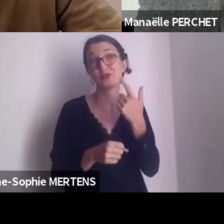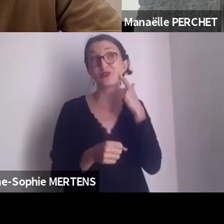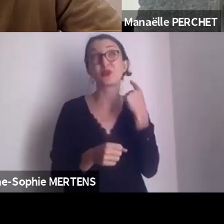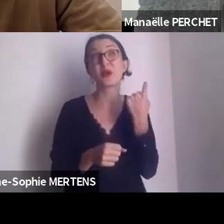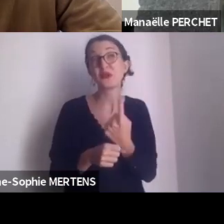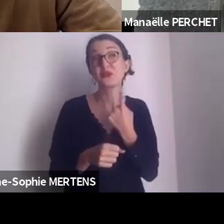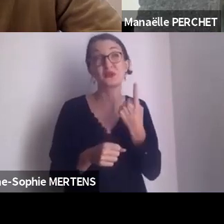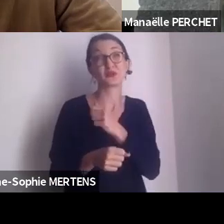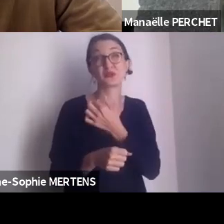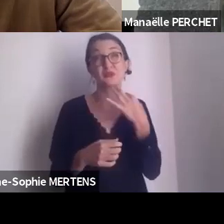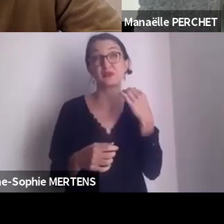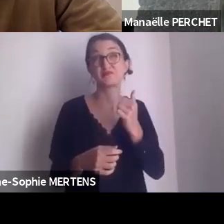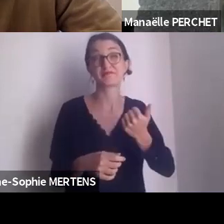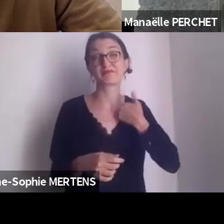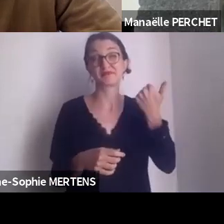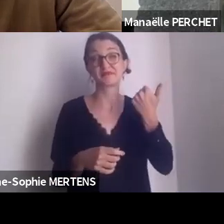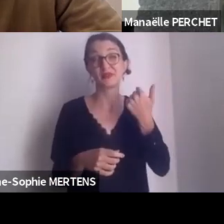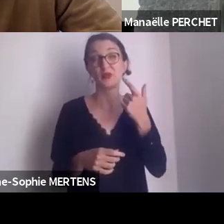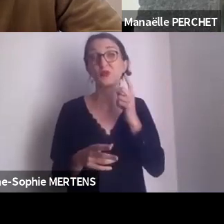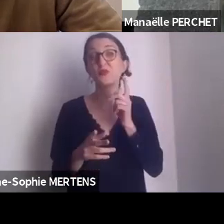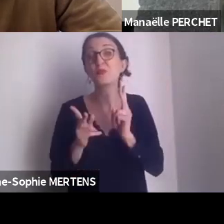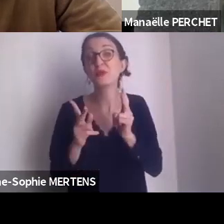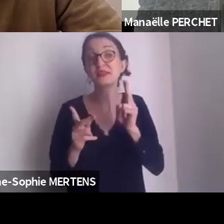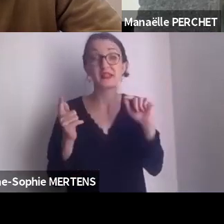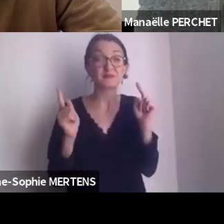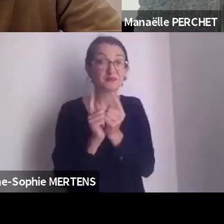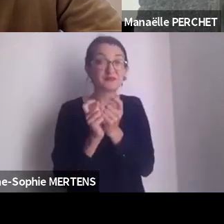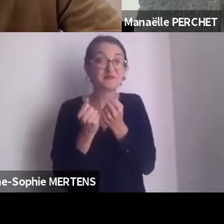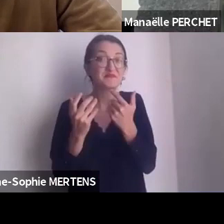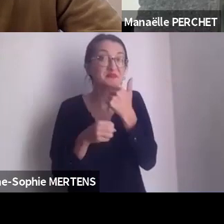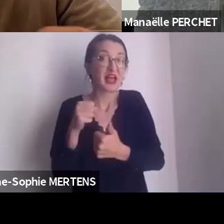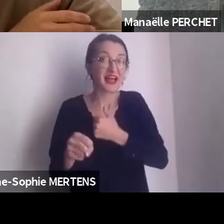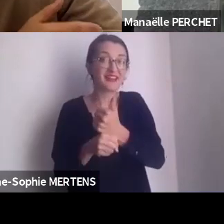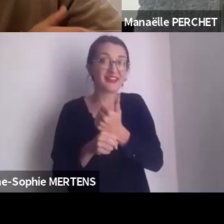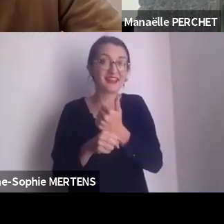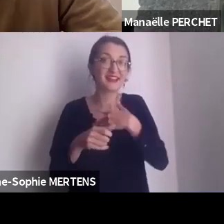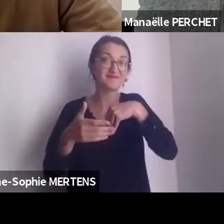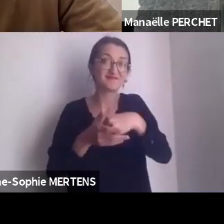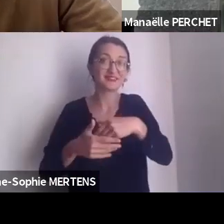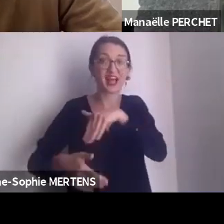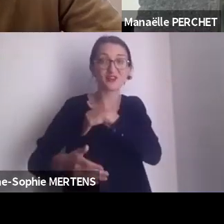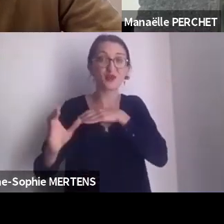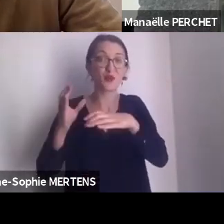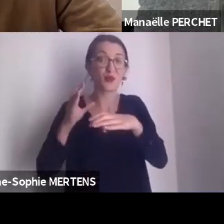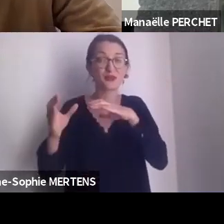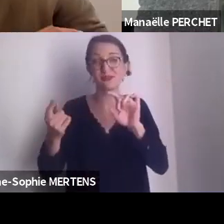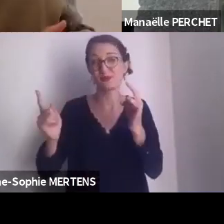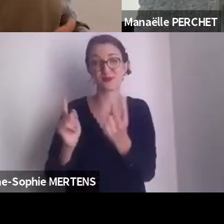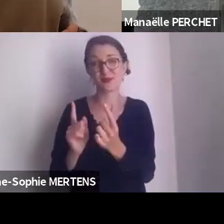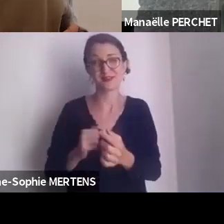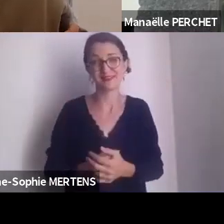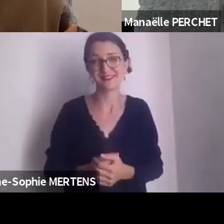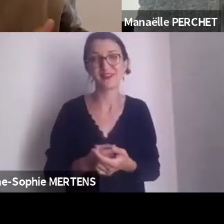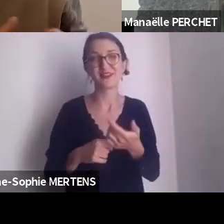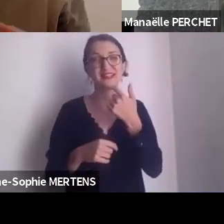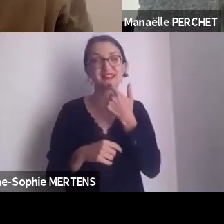j'ai été créatif en agence de communication. Donc, voilà, ça paraît assez antinomique de passer